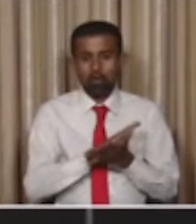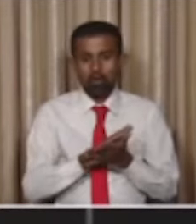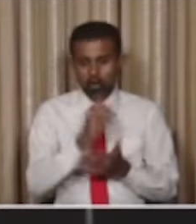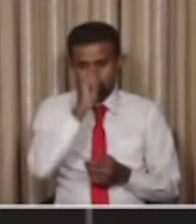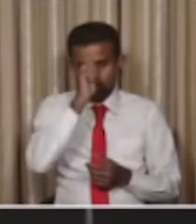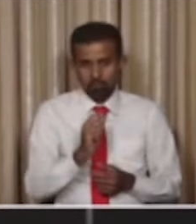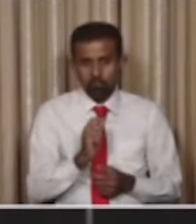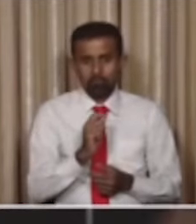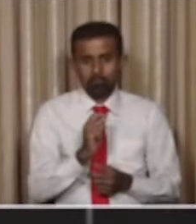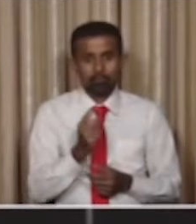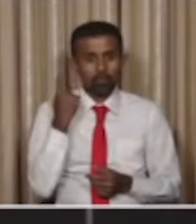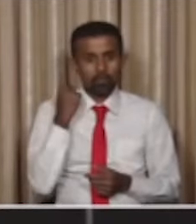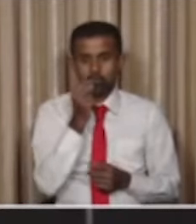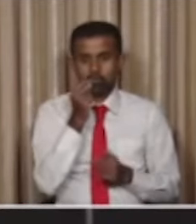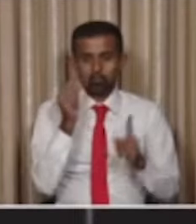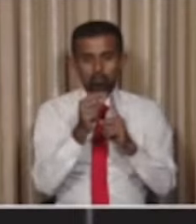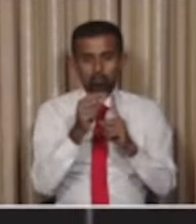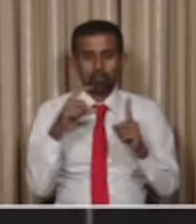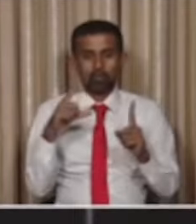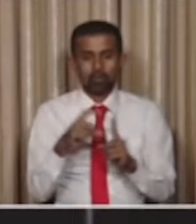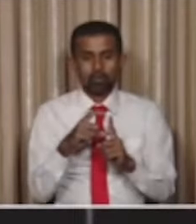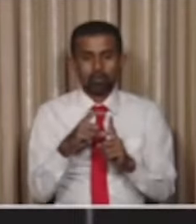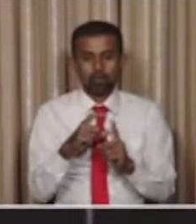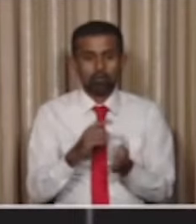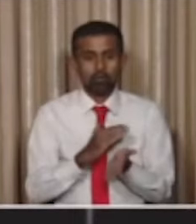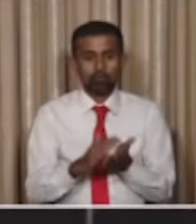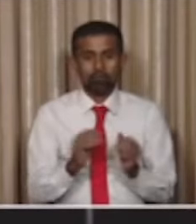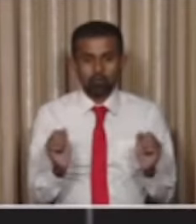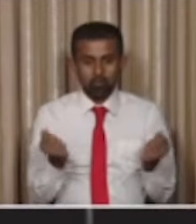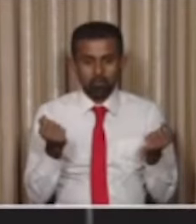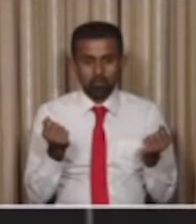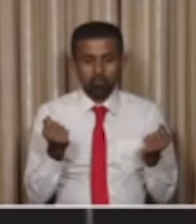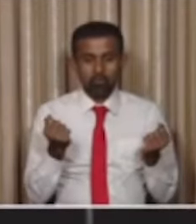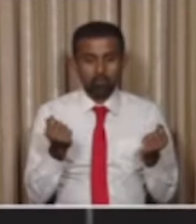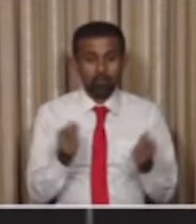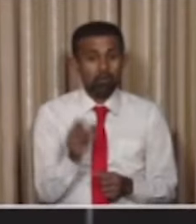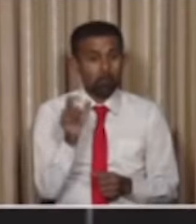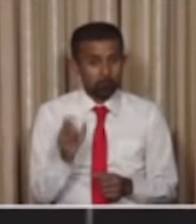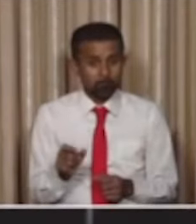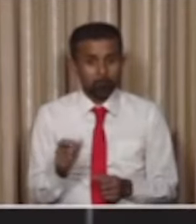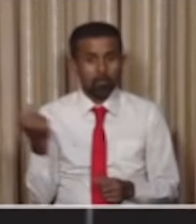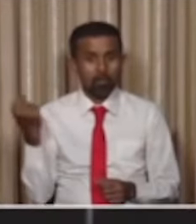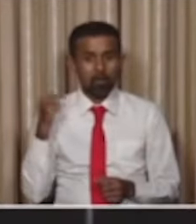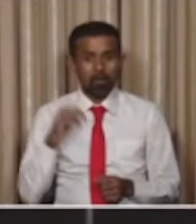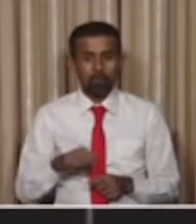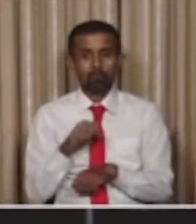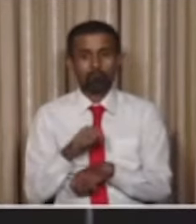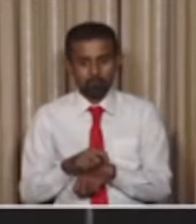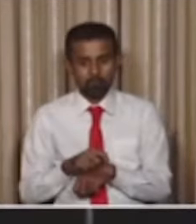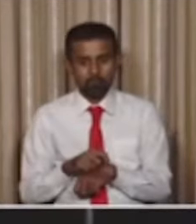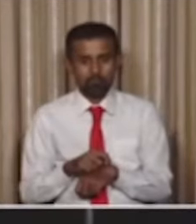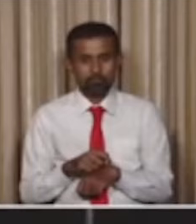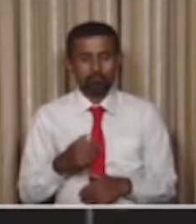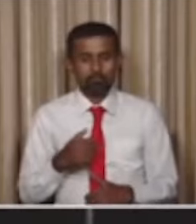මැතිතුමා එදා පුත්තලන් දිස්ත්‍රික්කයේ මේ සේවාව ආරම්භ කිරීම සඳහා එතුමා පැමිණුණු වෙලාව එතුමා ඇවිල්ලා